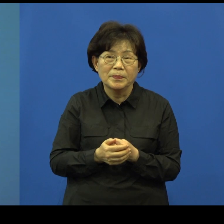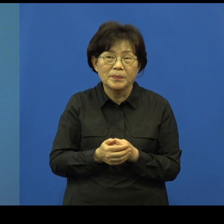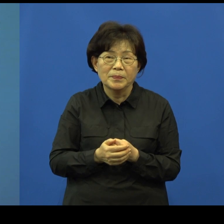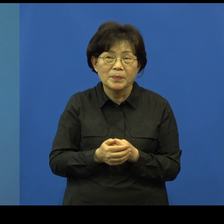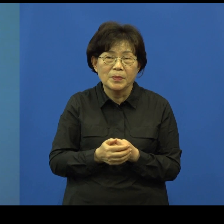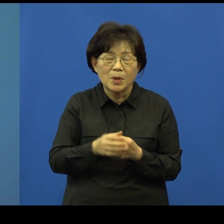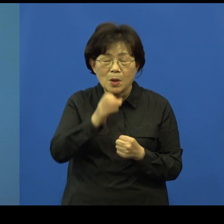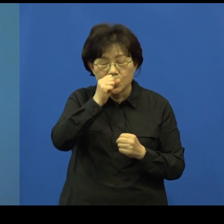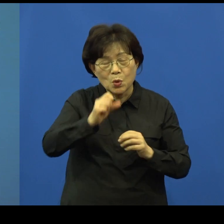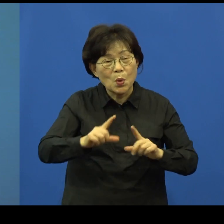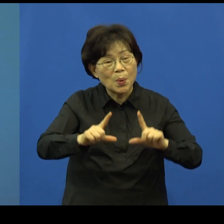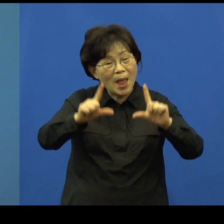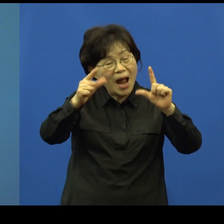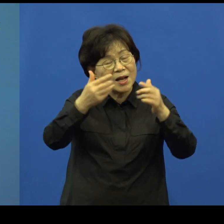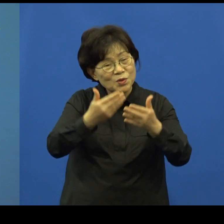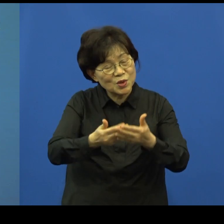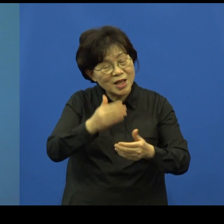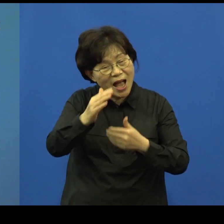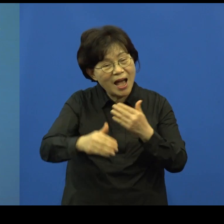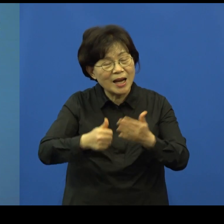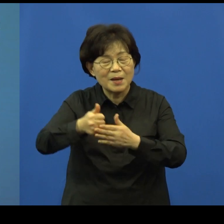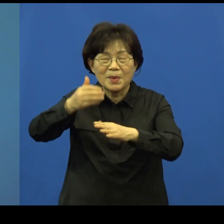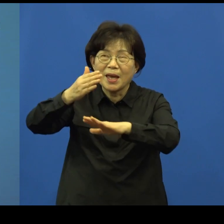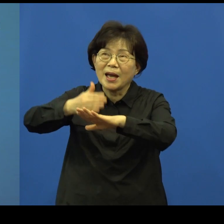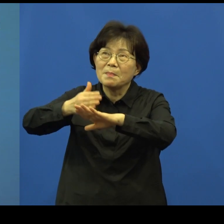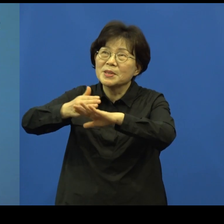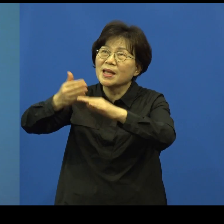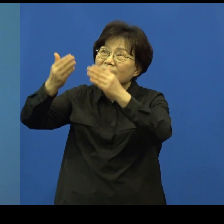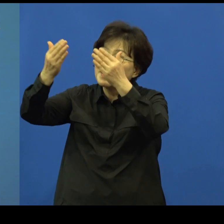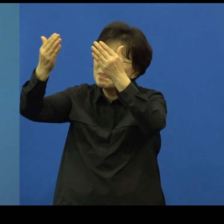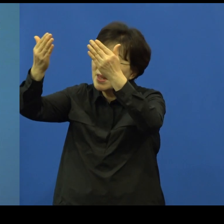좋은 날을 주신 하나님께 감사하는 거죠.